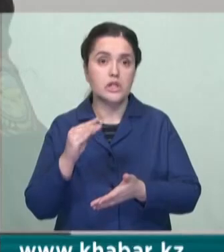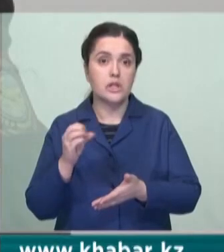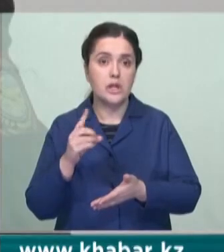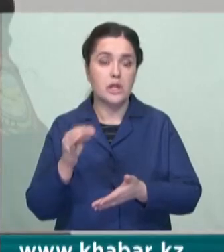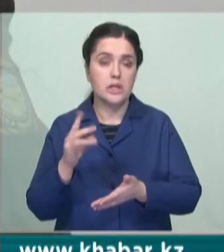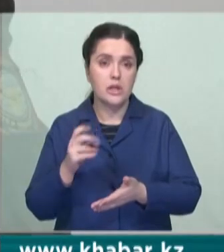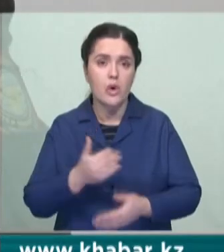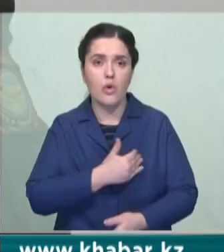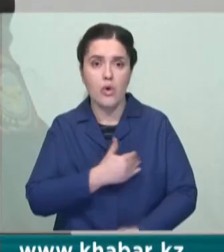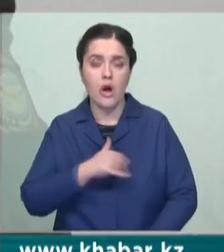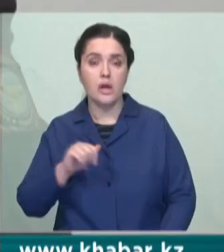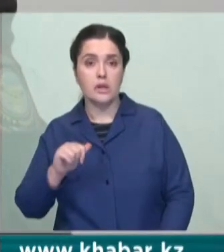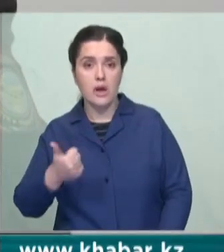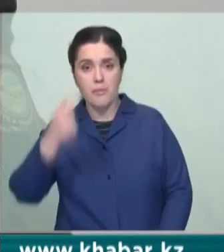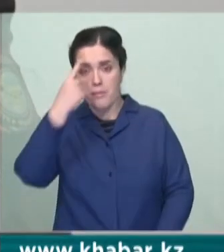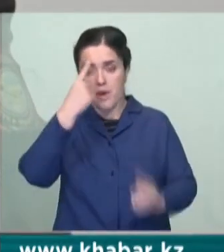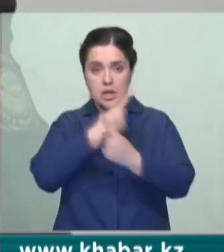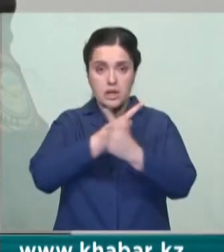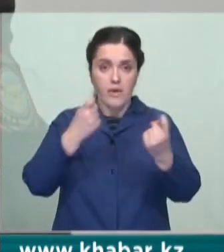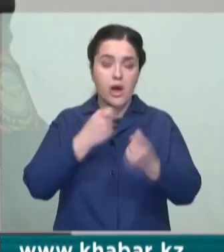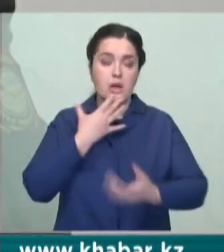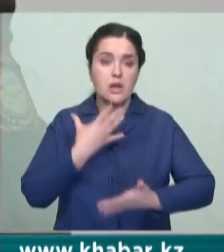главное это призвать наше население